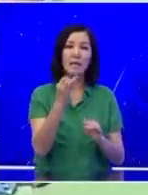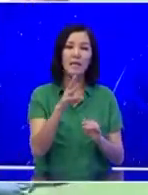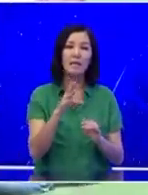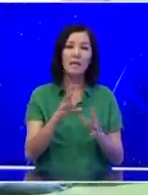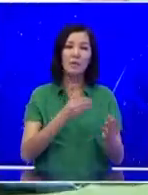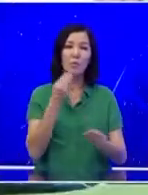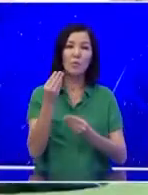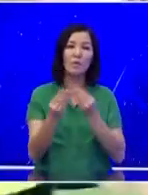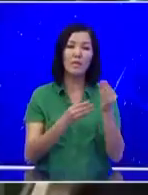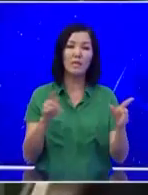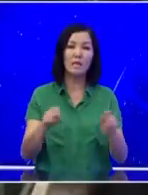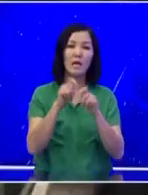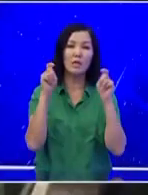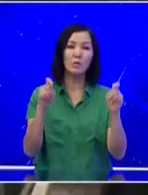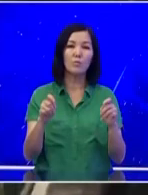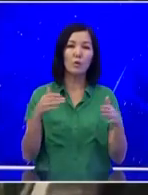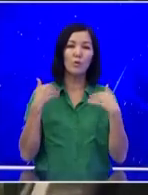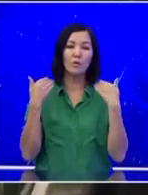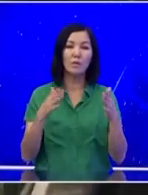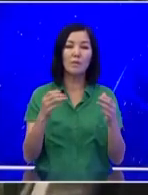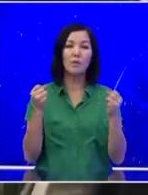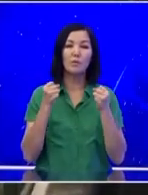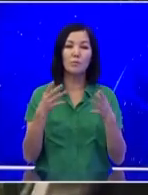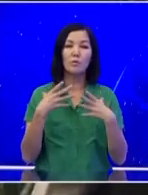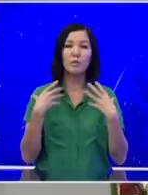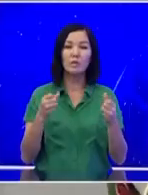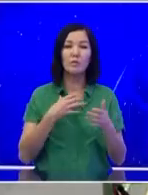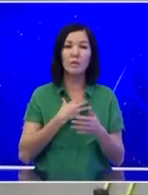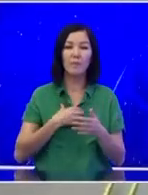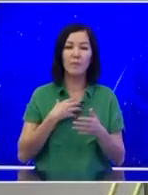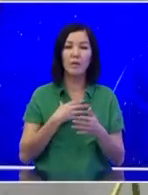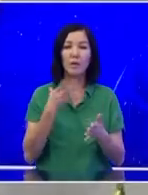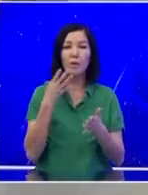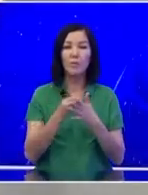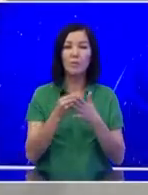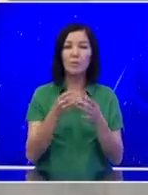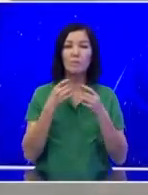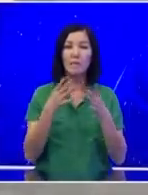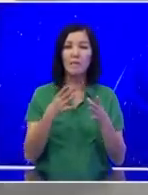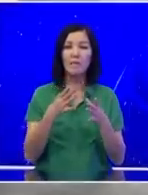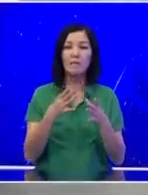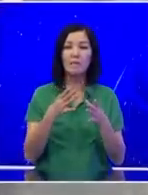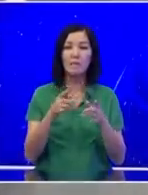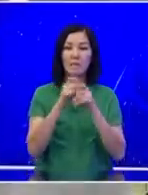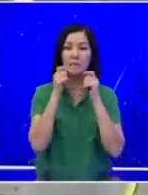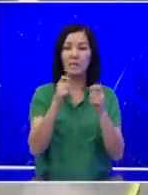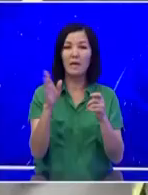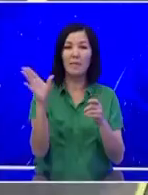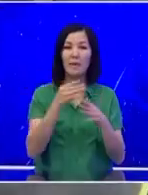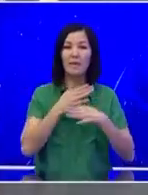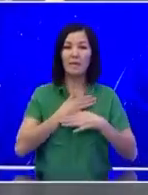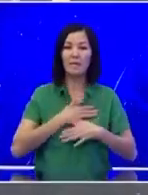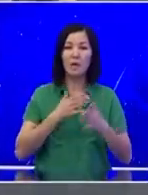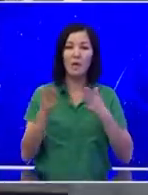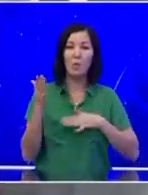балалар саябағының ашылуымен құттықтаймын. Спорт денсаулық кепілі. Өз мерекелеріндегі өзгеше сыйлыққа балалар дән риза,